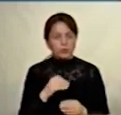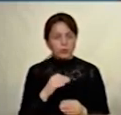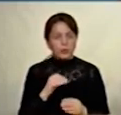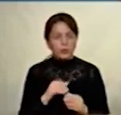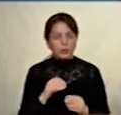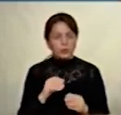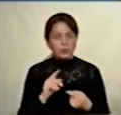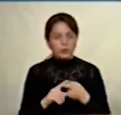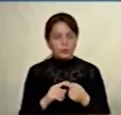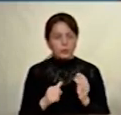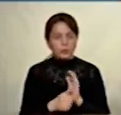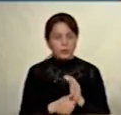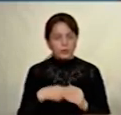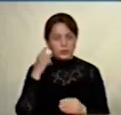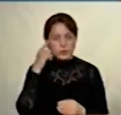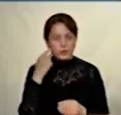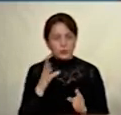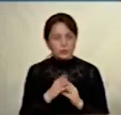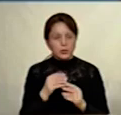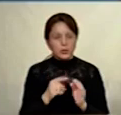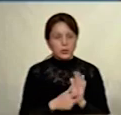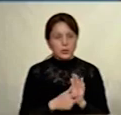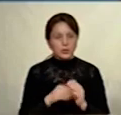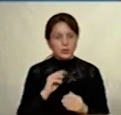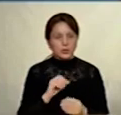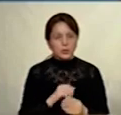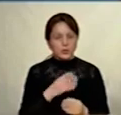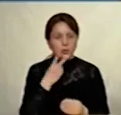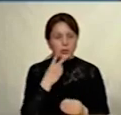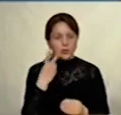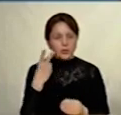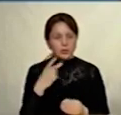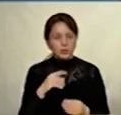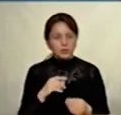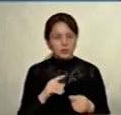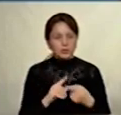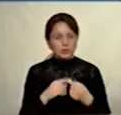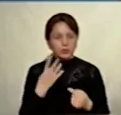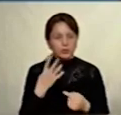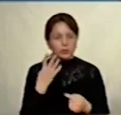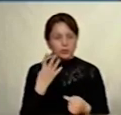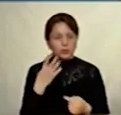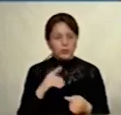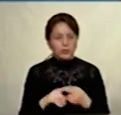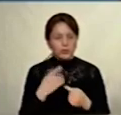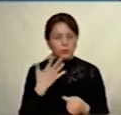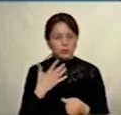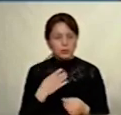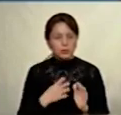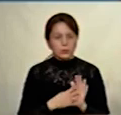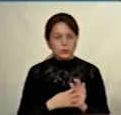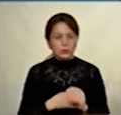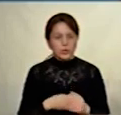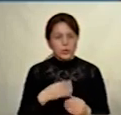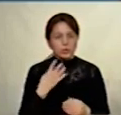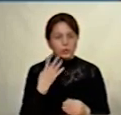bilan 7. Bu yerda 2 ga 2 4, 4 ga 5 ni qo'shsak 9, 4 ga 1 ni qo'shsak